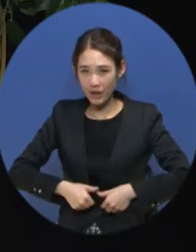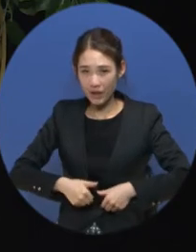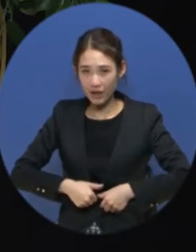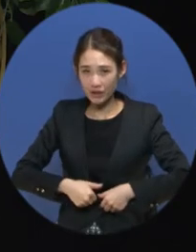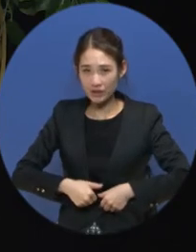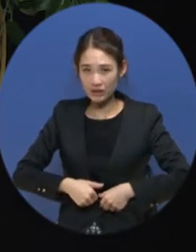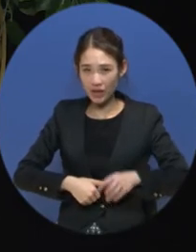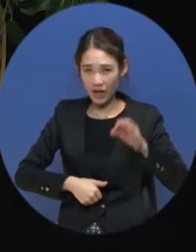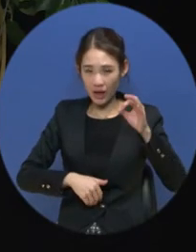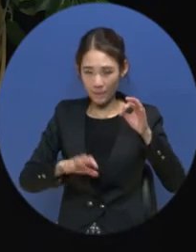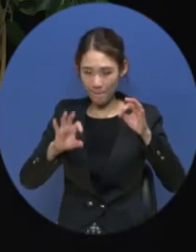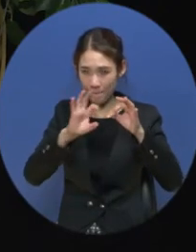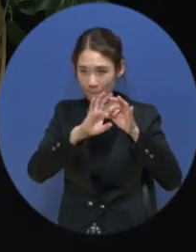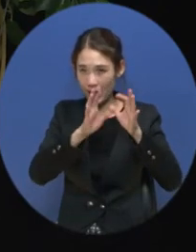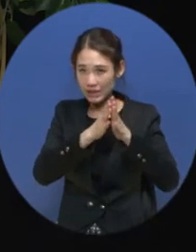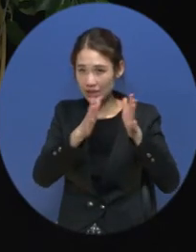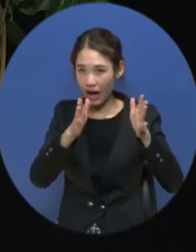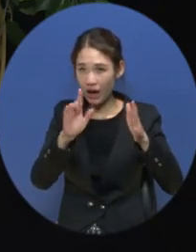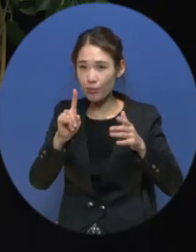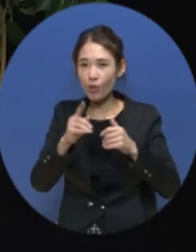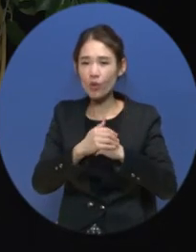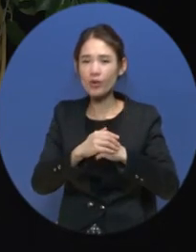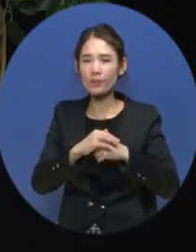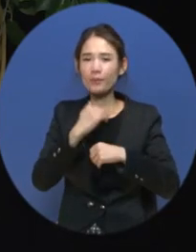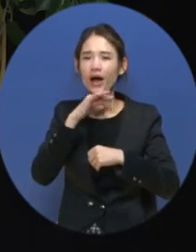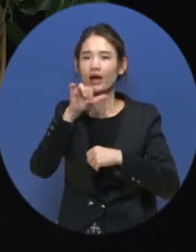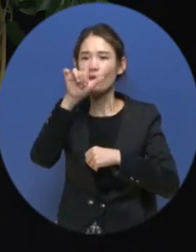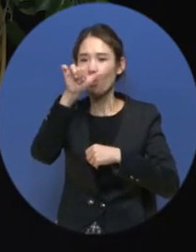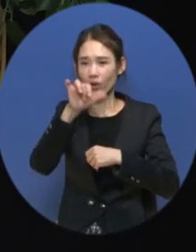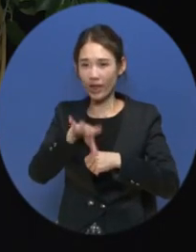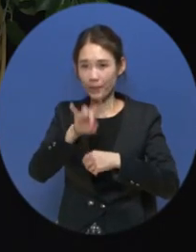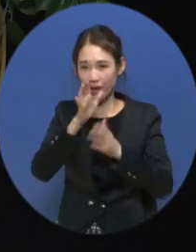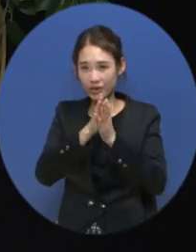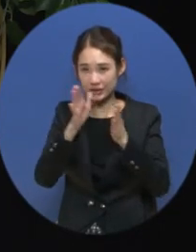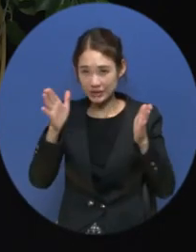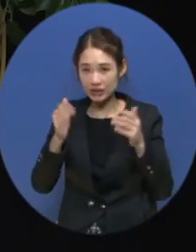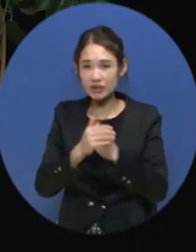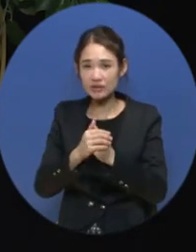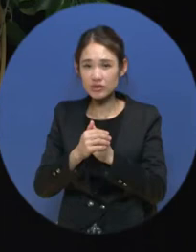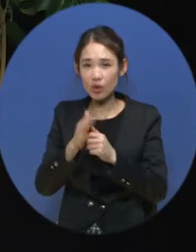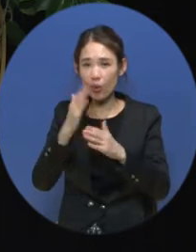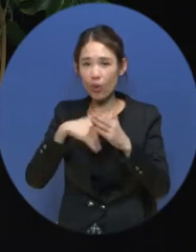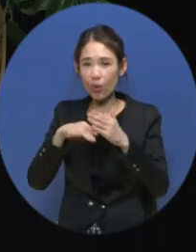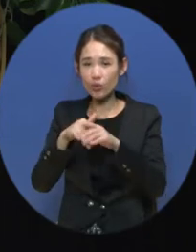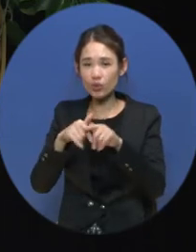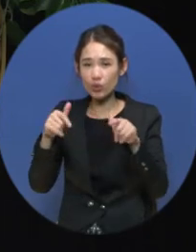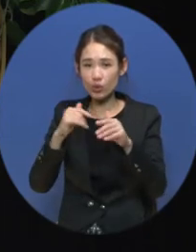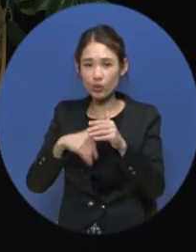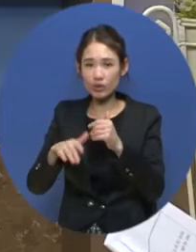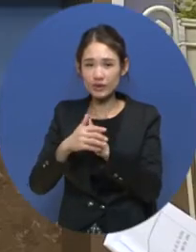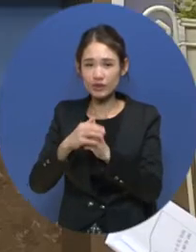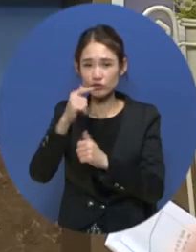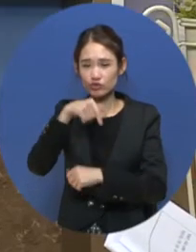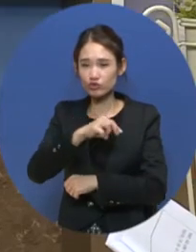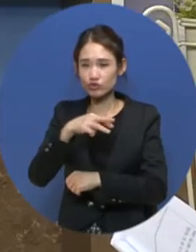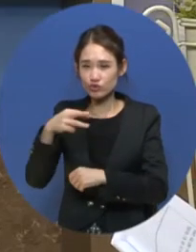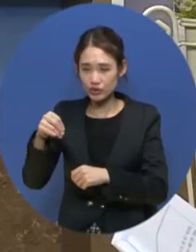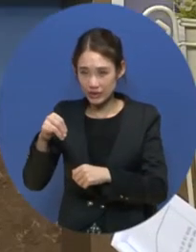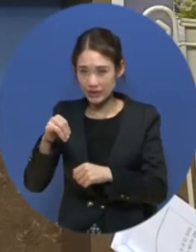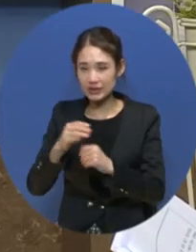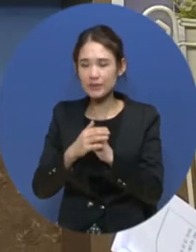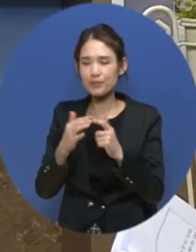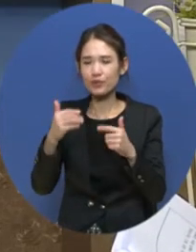하나 낀게만 5세 애가 먼저 단추를 끼워서 보육과정이 공통 보육과정에서 누리과정이 생겨난 거예요.